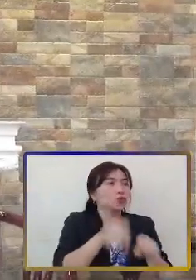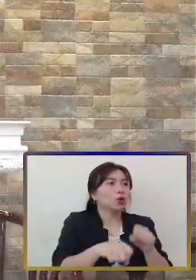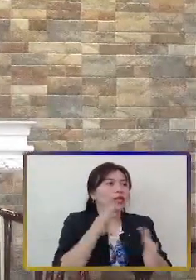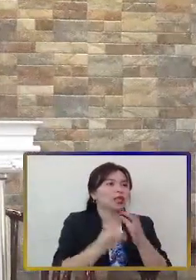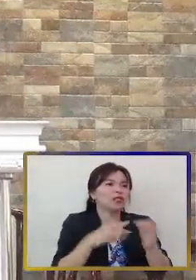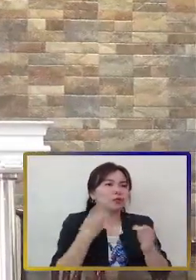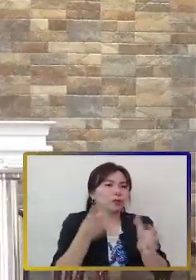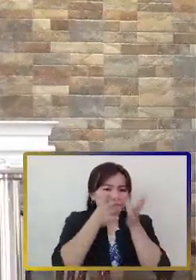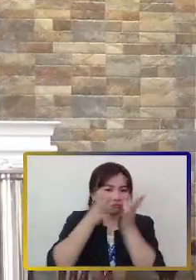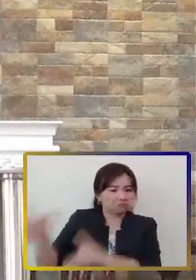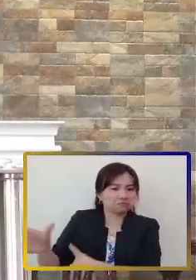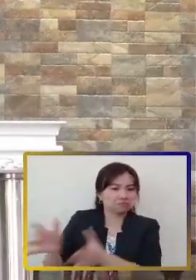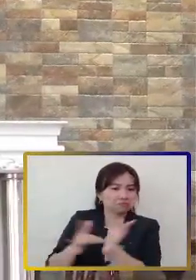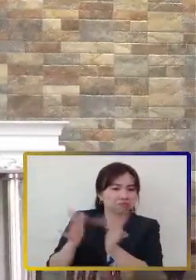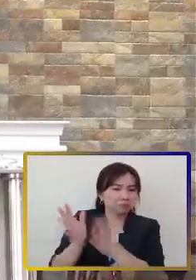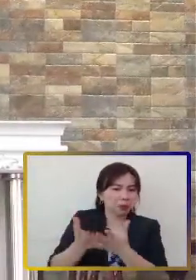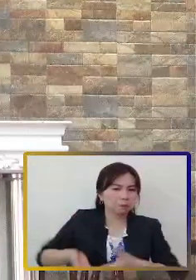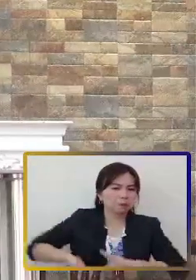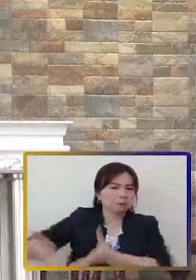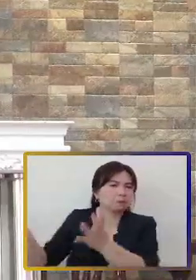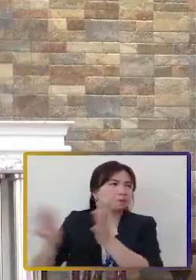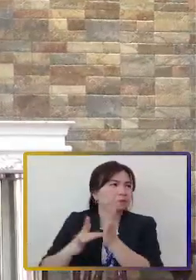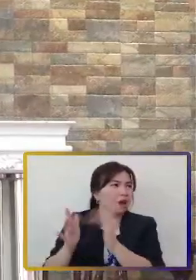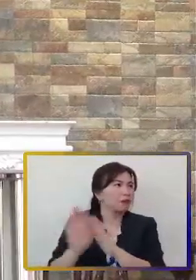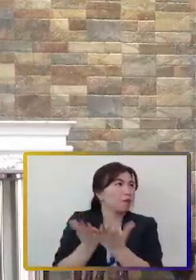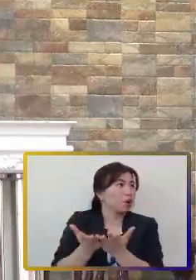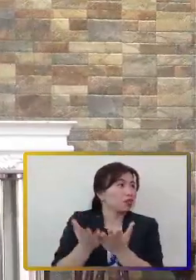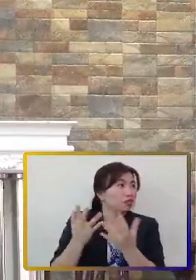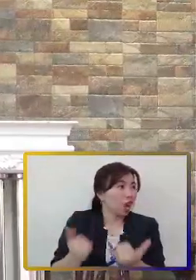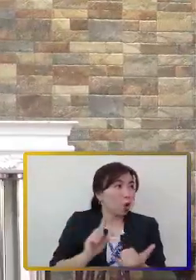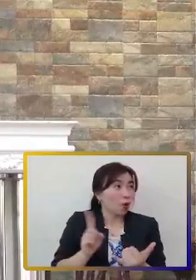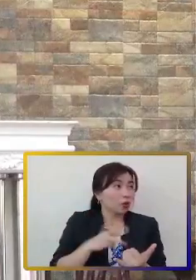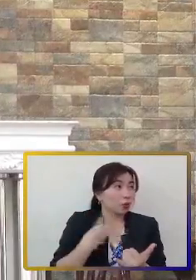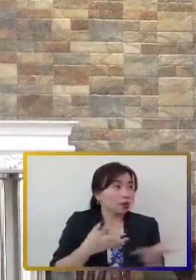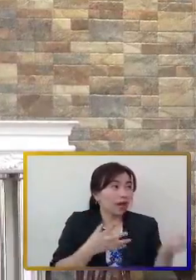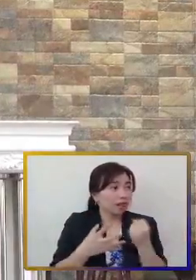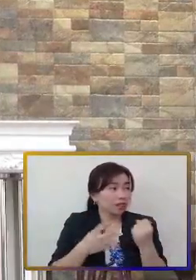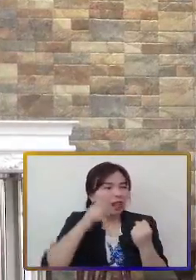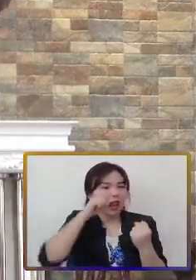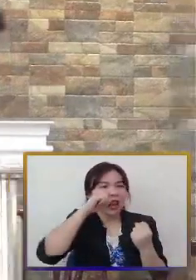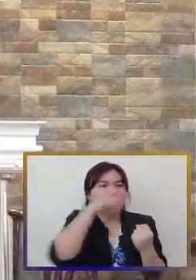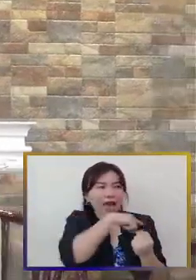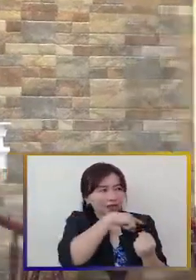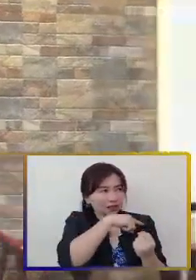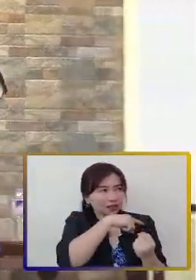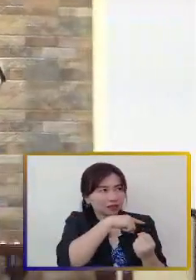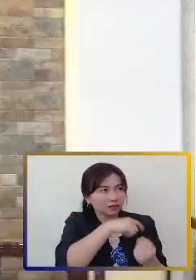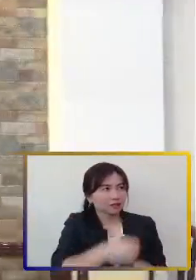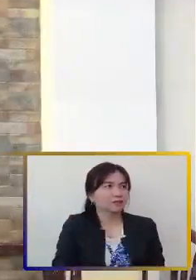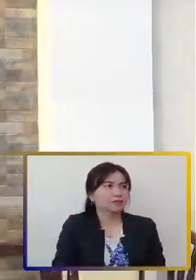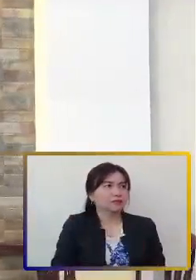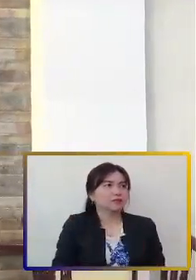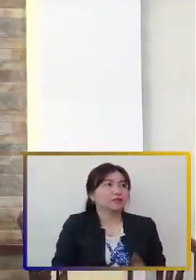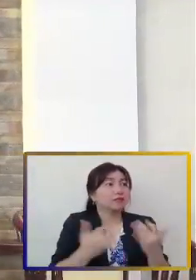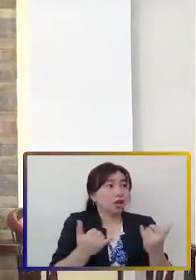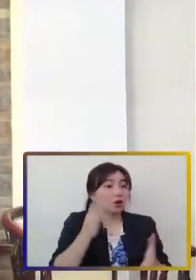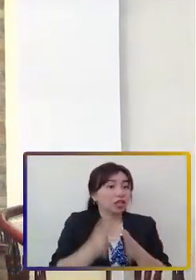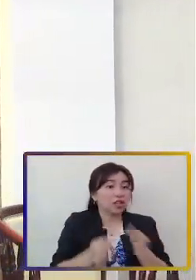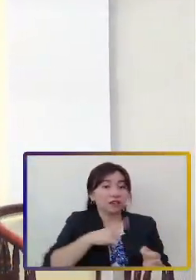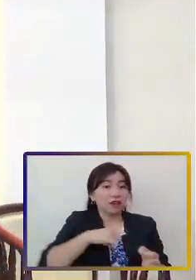ito Anong aasahan natin lies pag binitawan mo to Anong aasahan mo